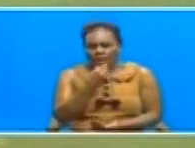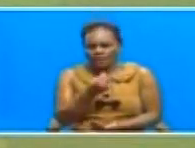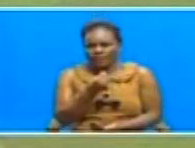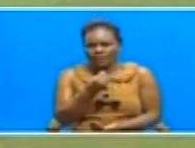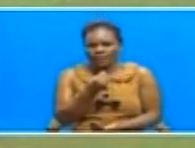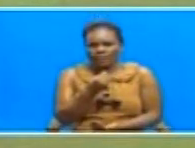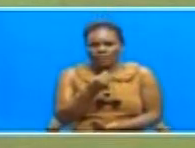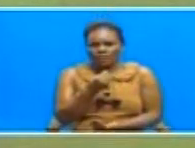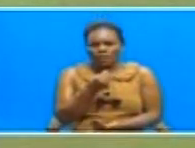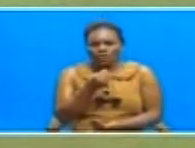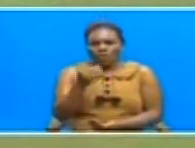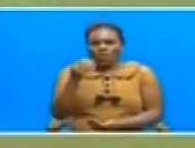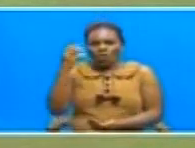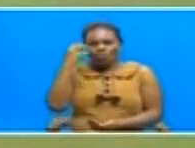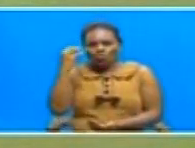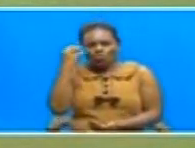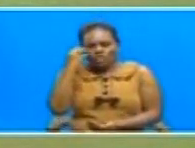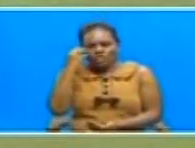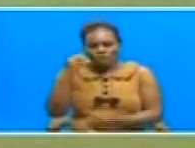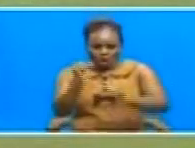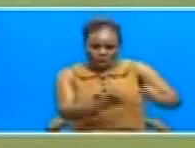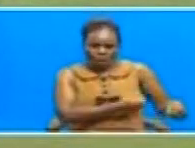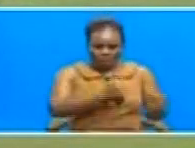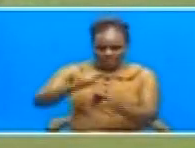katika eneo la Oyugis County ya Homa Bay